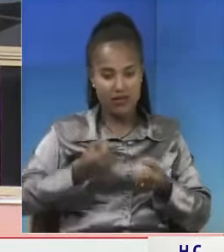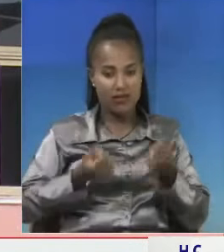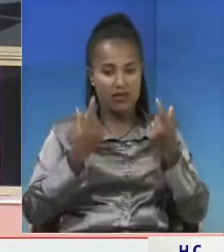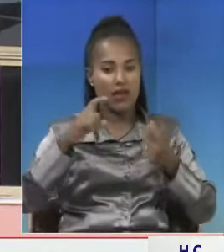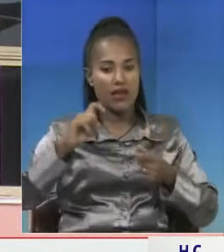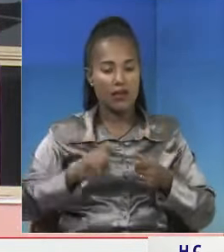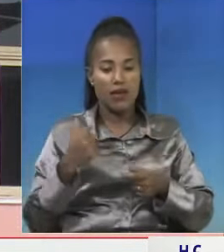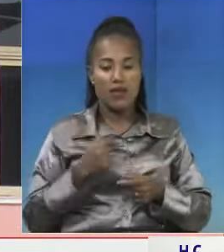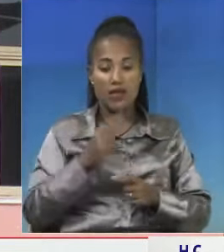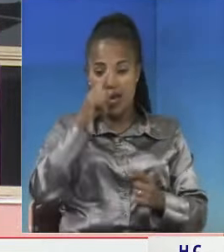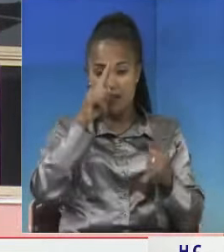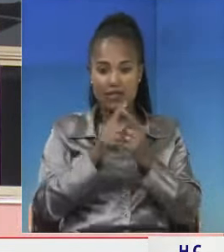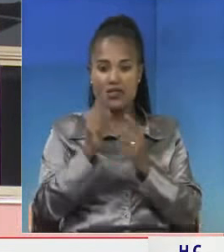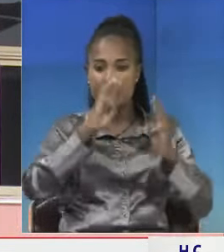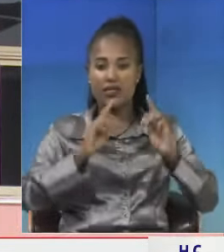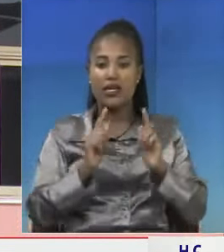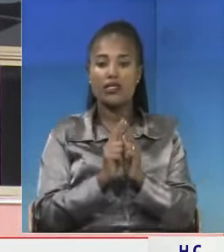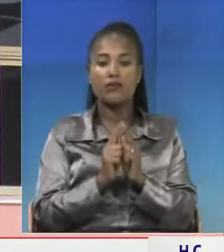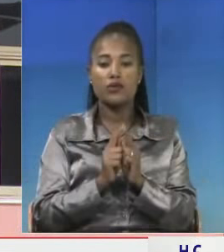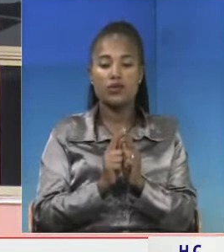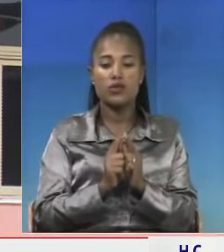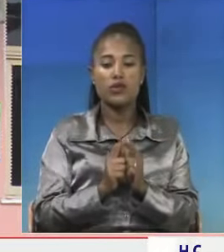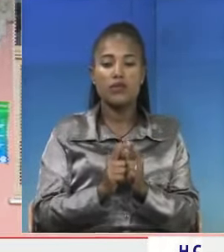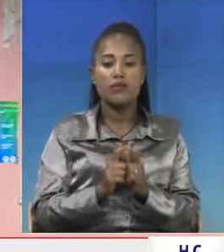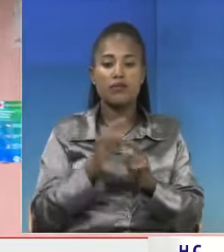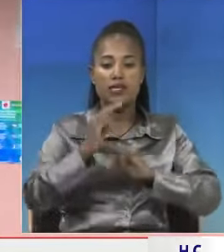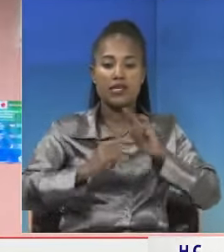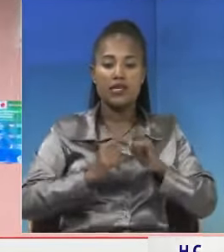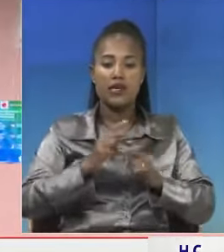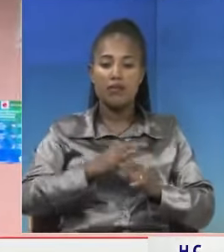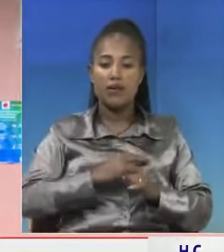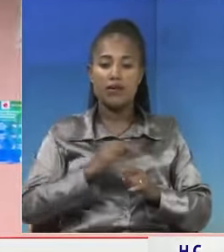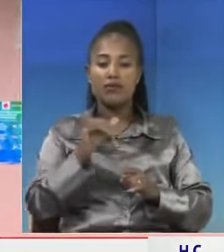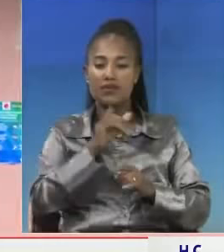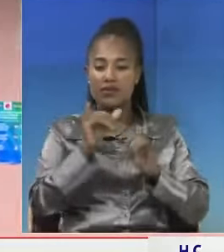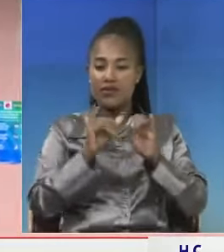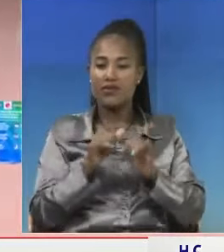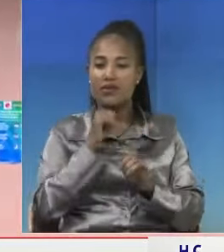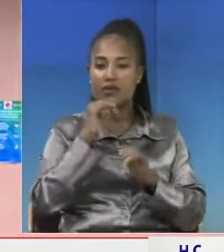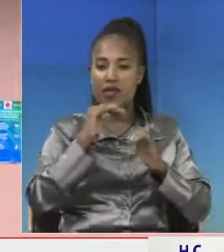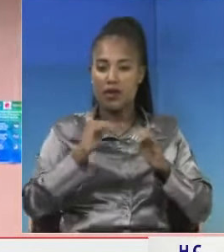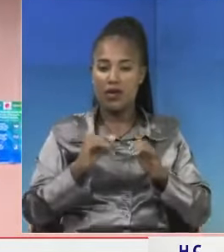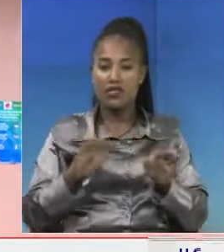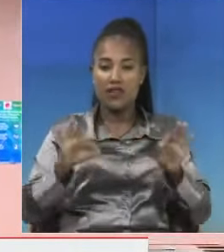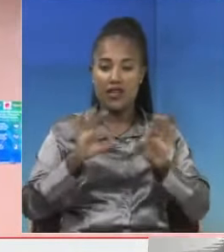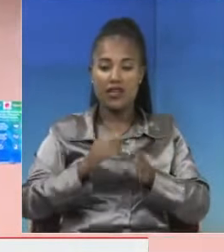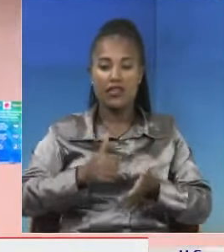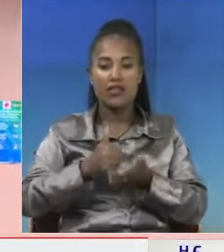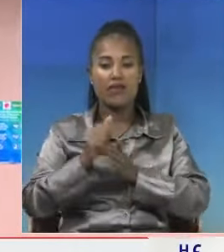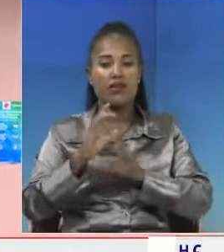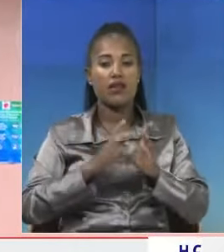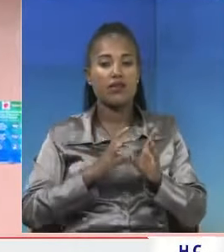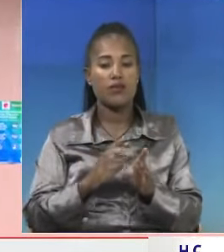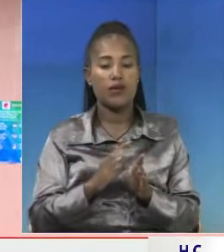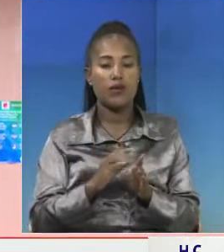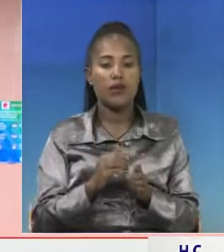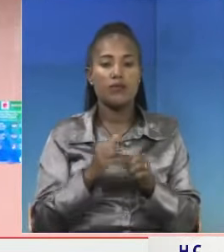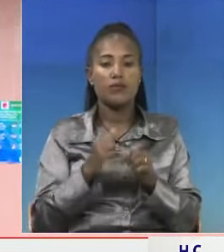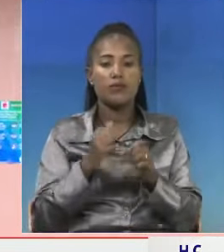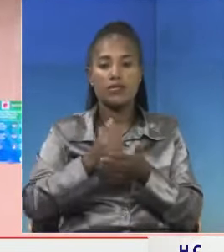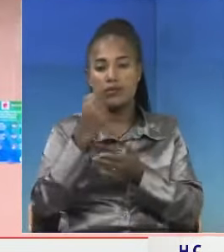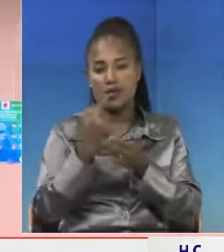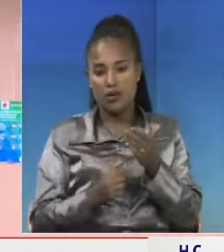ይገባል። እኛ ዓላማችን ችግር ያጋጠማቸውን የሰው ልጆች በዘር በሃይማኖትና ሌሎች መስፈርቶች ሳይለያዩ አስፈላጊውን ሰብአዊ ድጋፍ እንዲያገኙ ማስቻልና ማገዝ